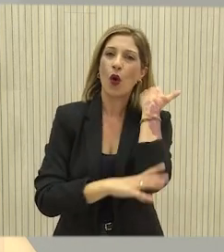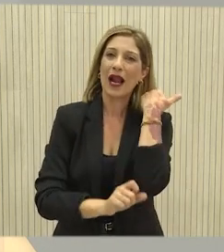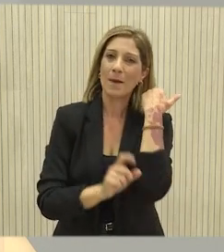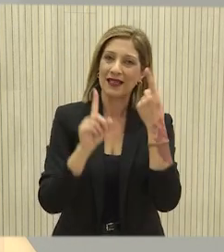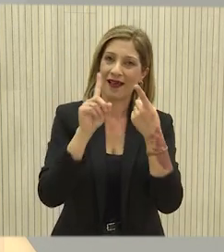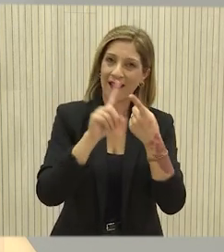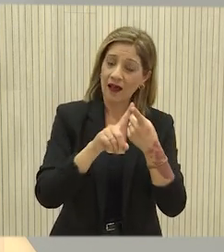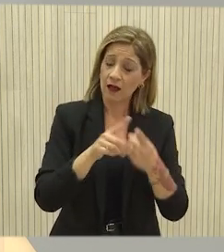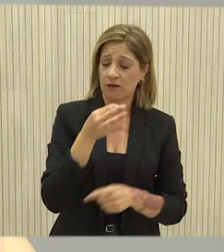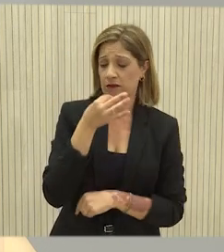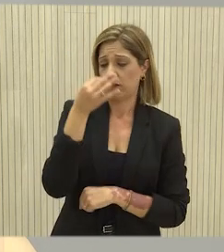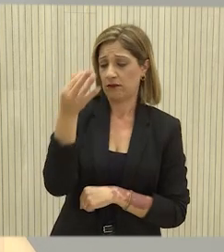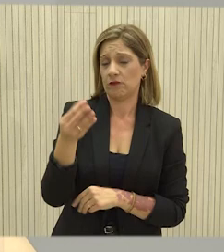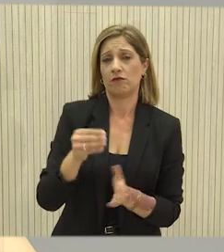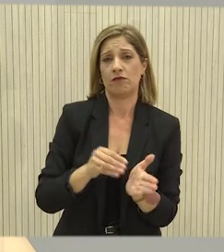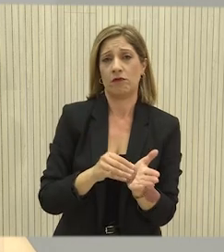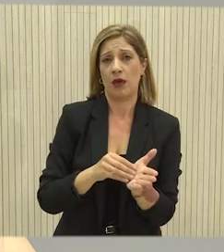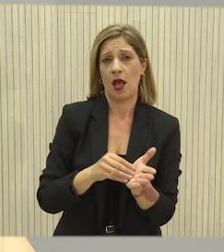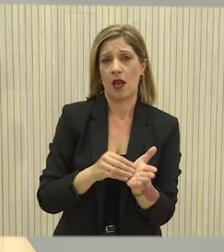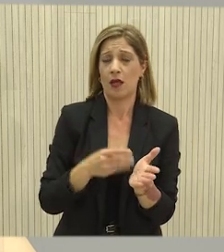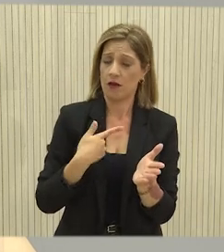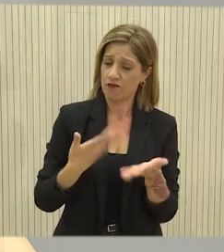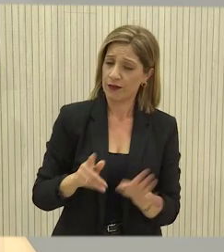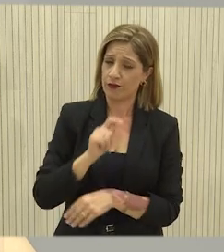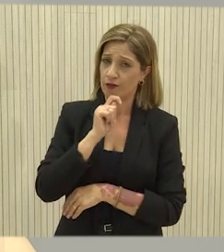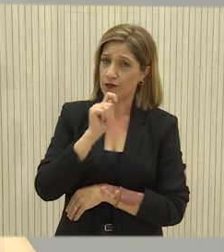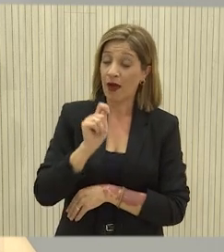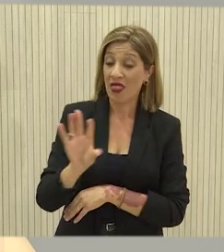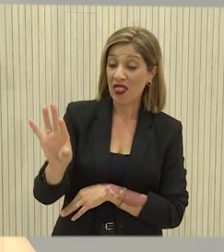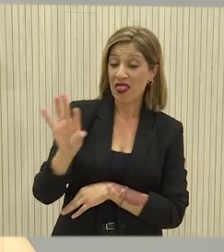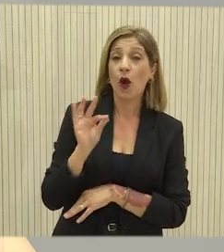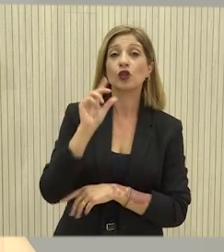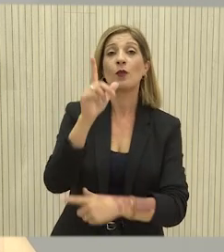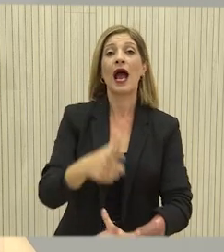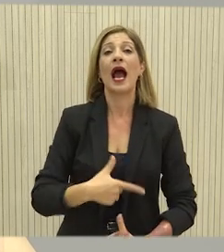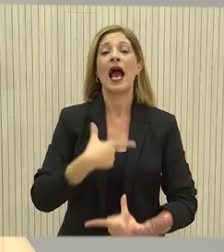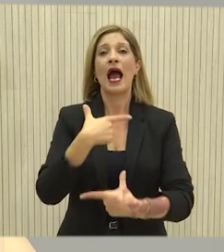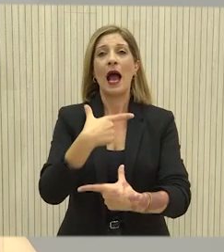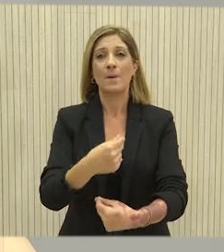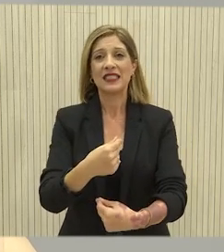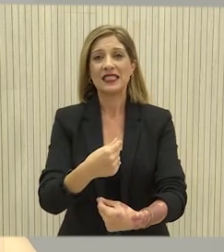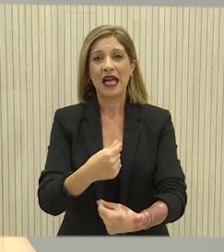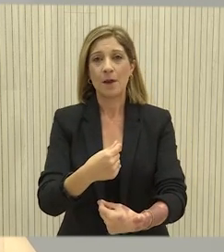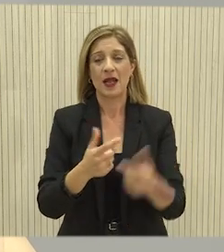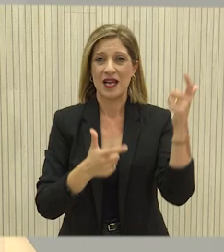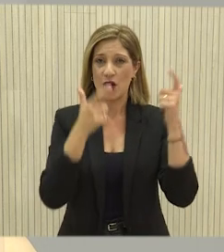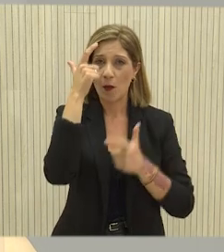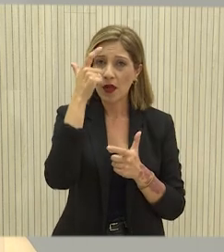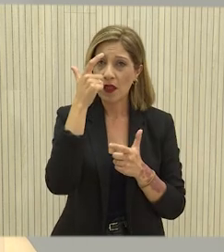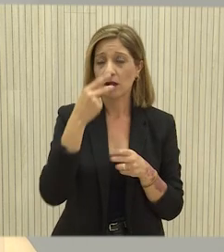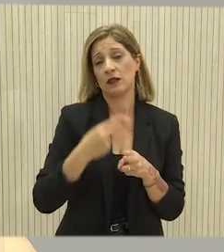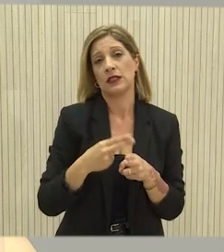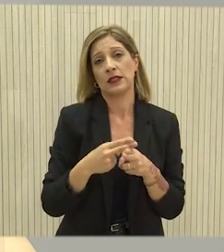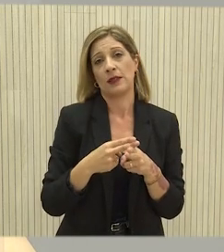Ηνωμένων Εθνών, επαναλαμβάνουμε με κάθε ευκαιρία ότι ο διορισμός απεσταλμένο από πλευράς του Γενικού Γραμματέα των Ηνωμένων Εθνών θα είναι